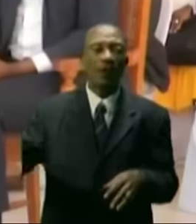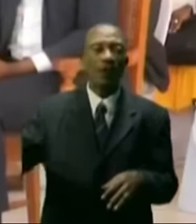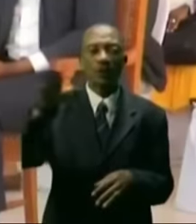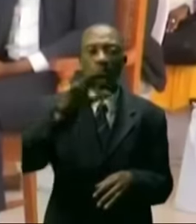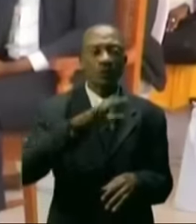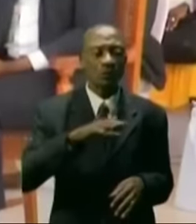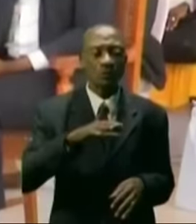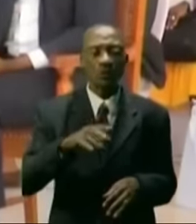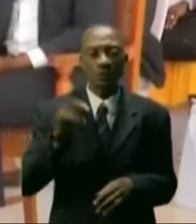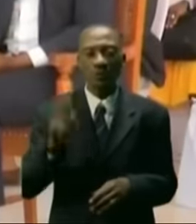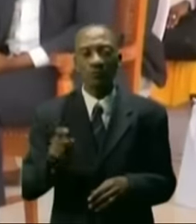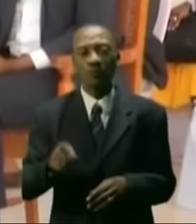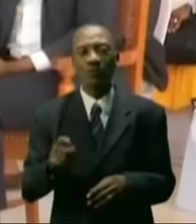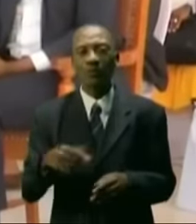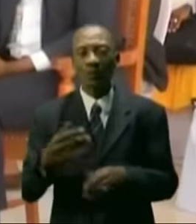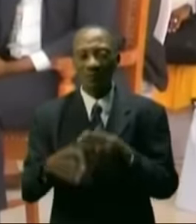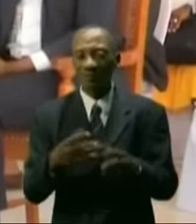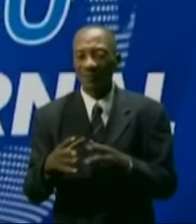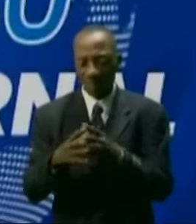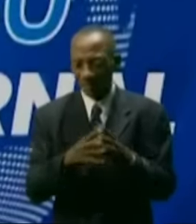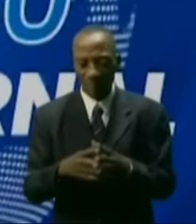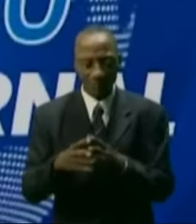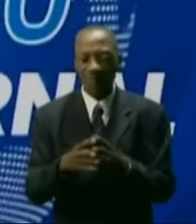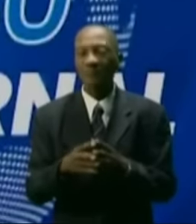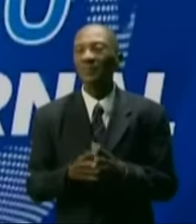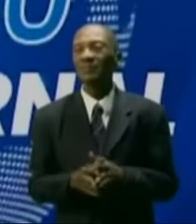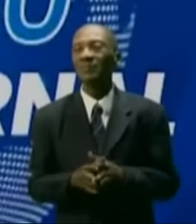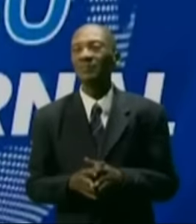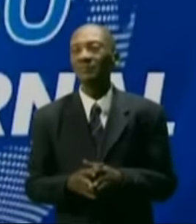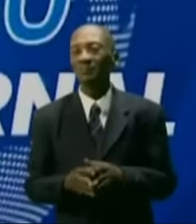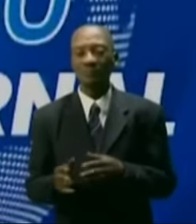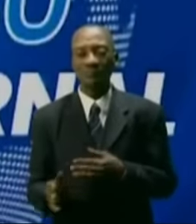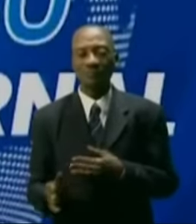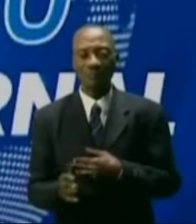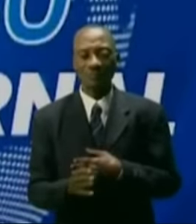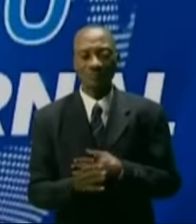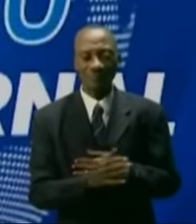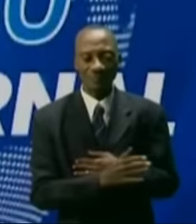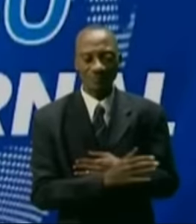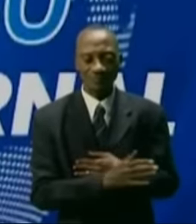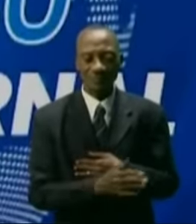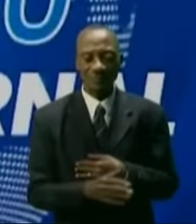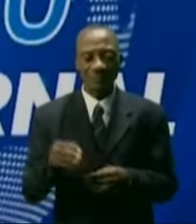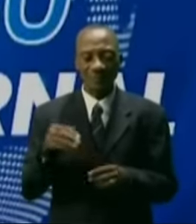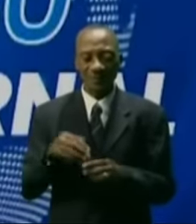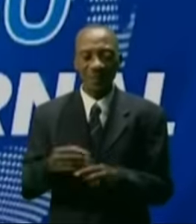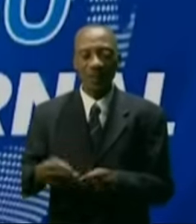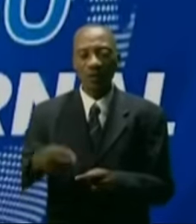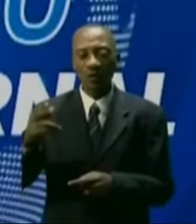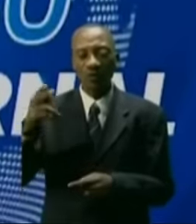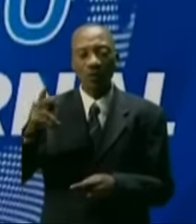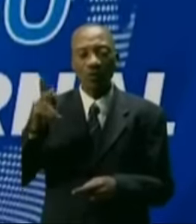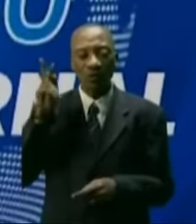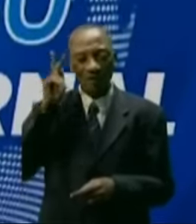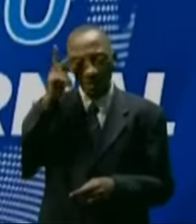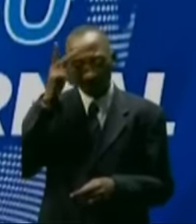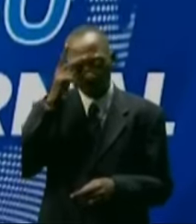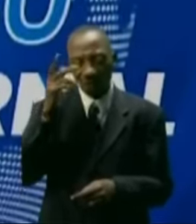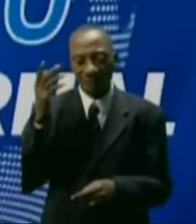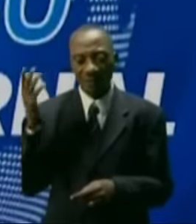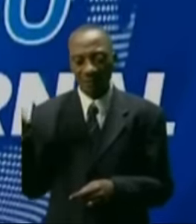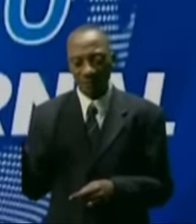peut mener à une solution durable. Je vous amène dans le Haut-Katanga, la campagne Pas école sans